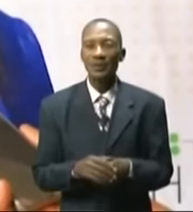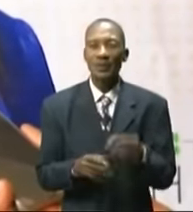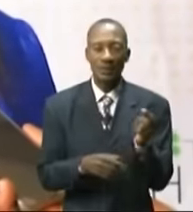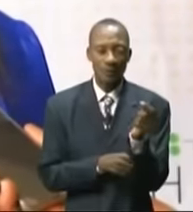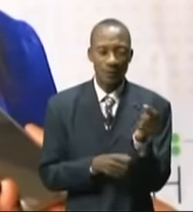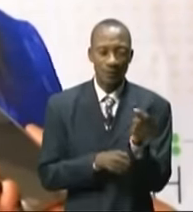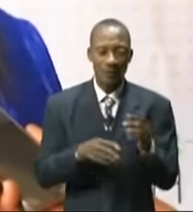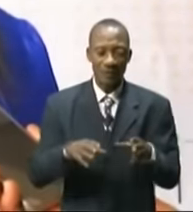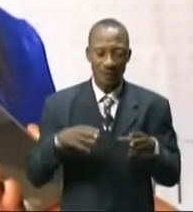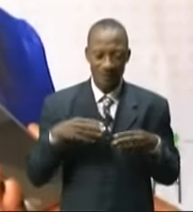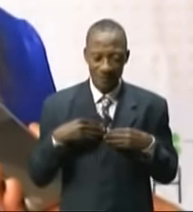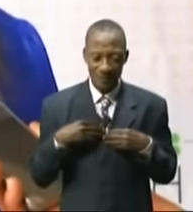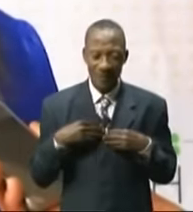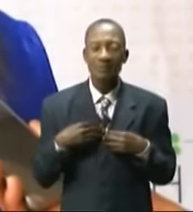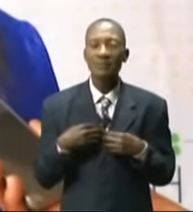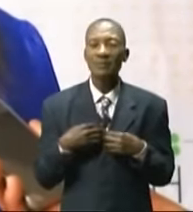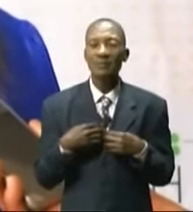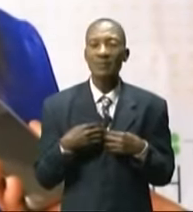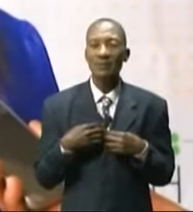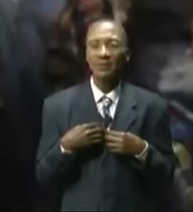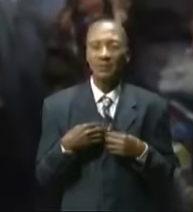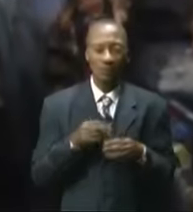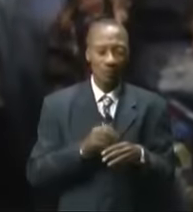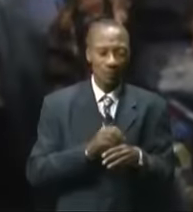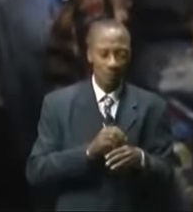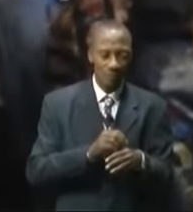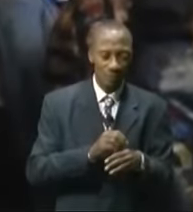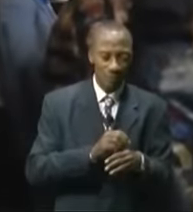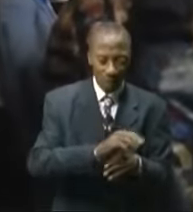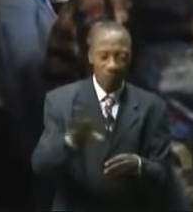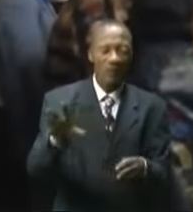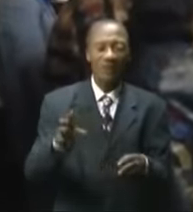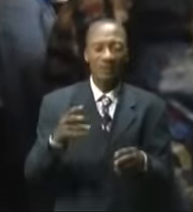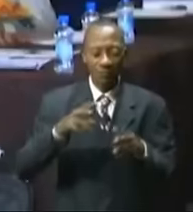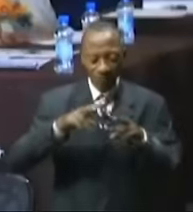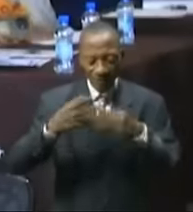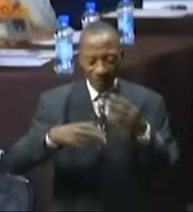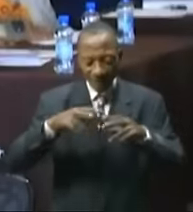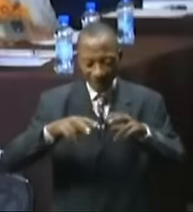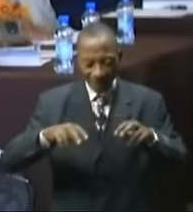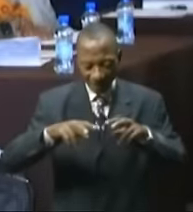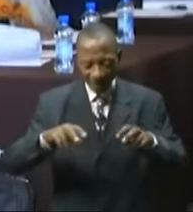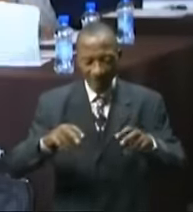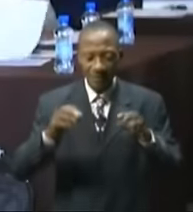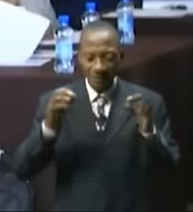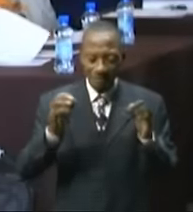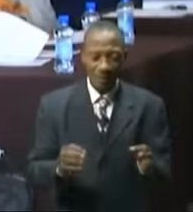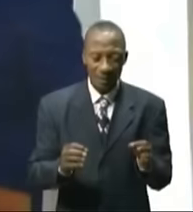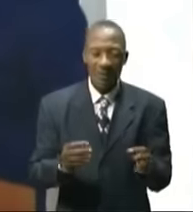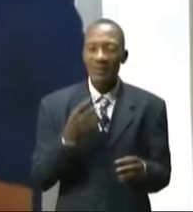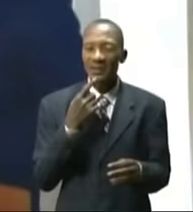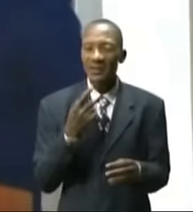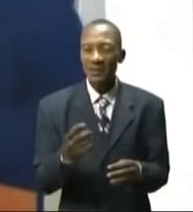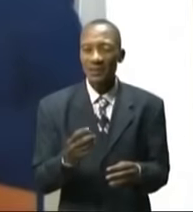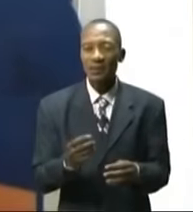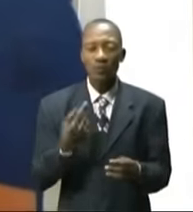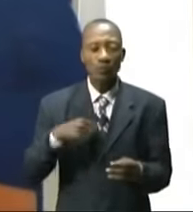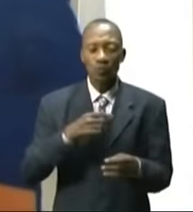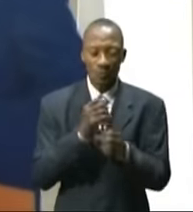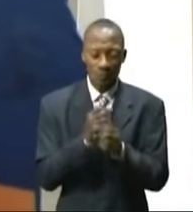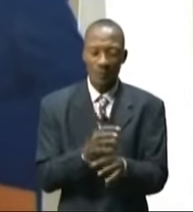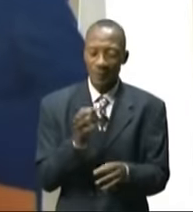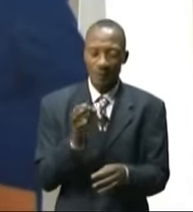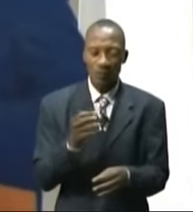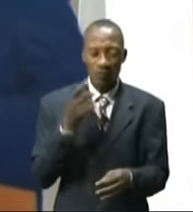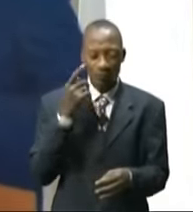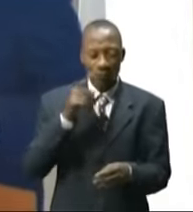n'est pas encore arrivé à tout donner à la population. Ces enquêtes révèlent que 85% des malades atteints de la tuberculose se disent